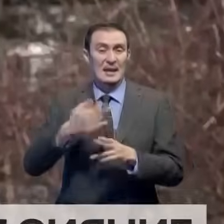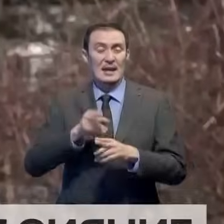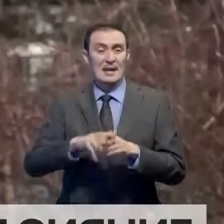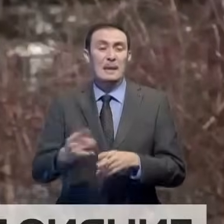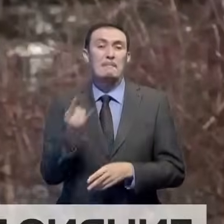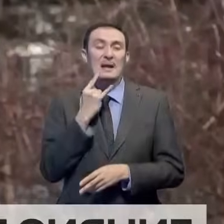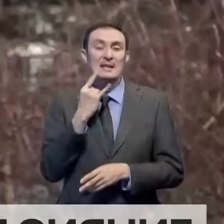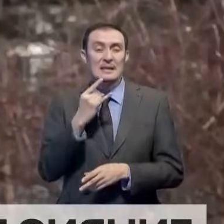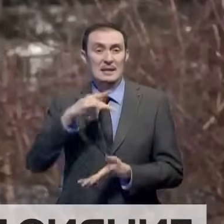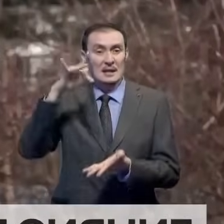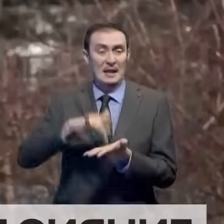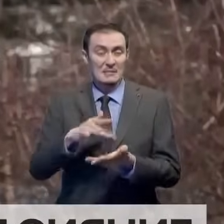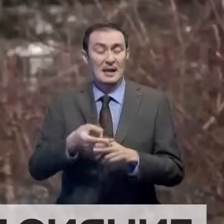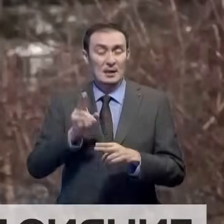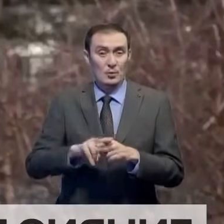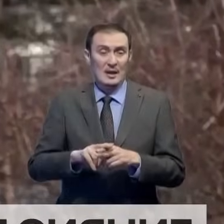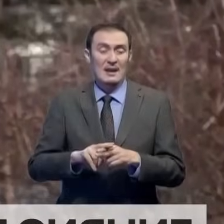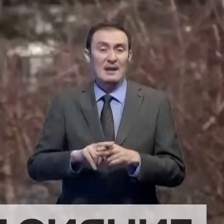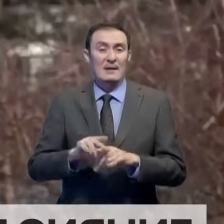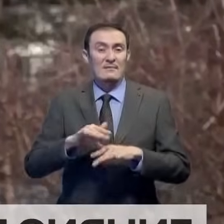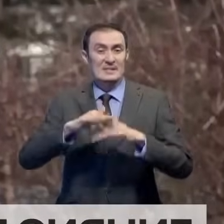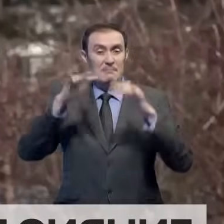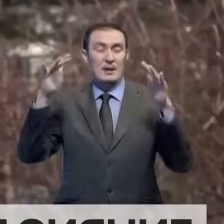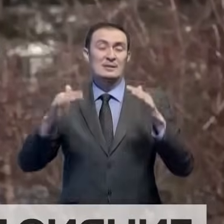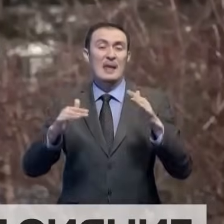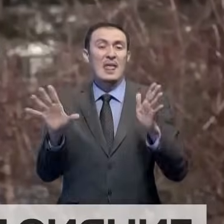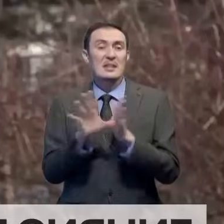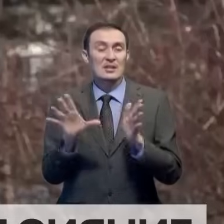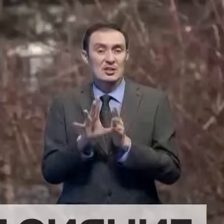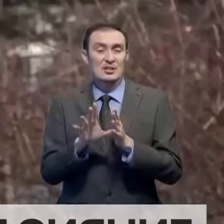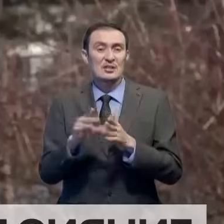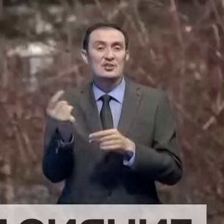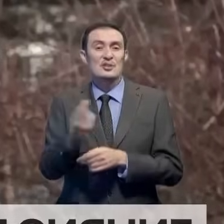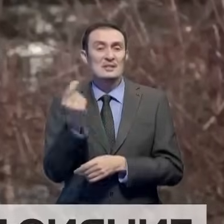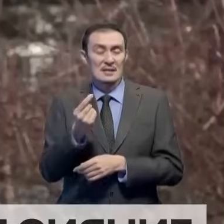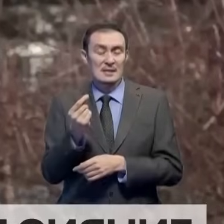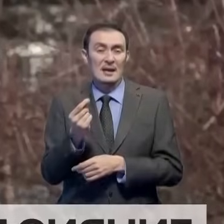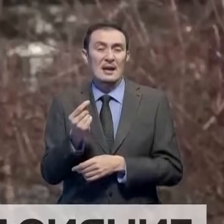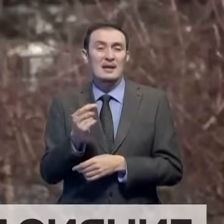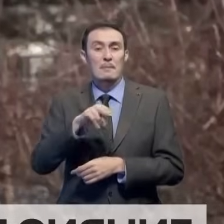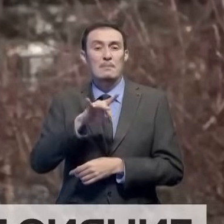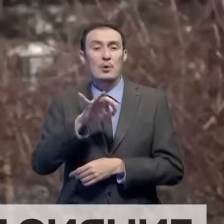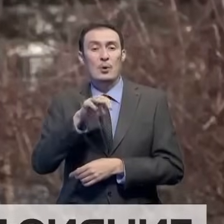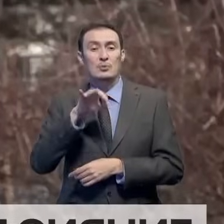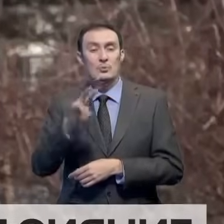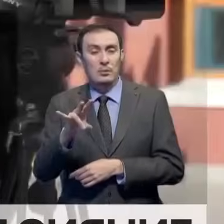называемые магнитные каспы, где высыпаются высокоэнергетичные частицы, прежде всего протоны,